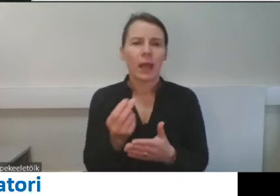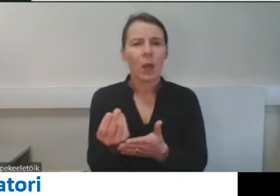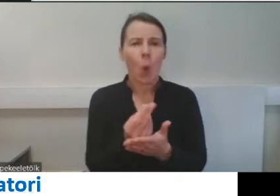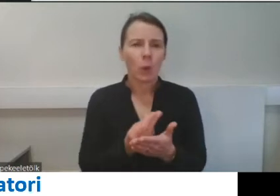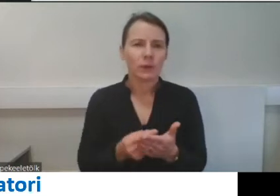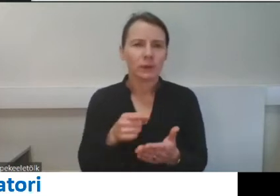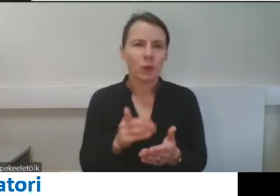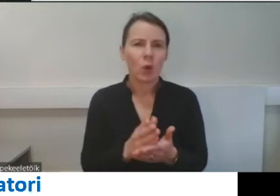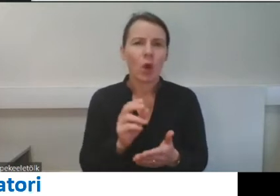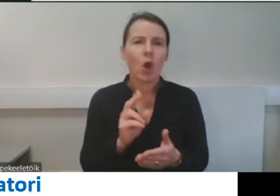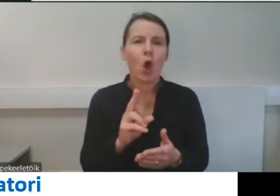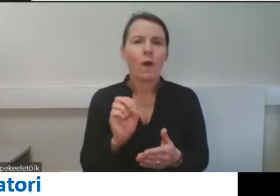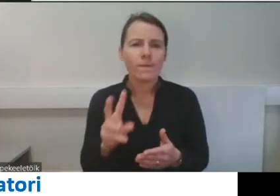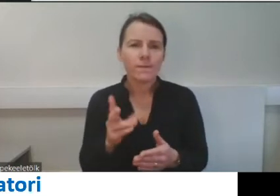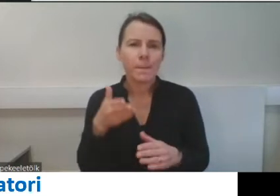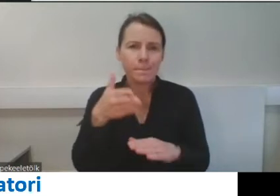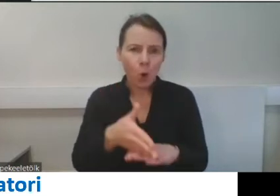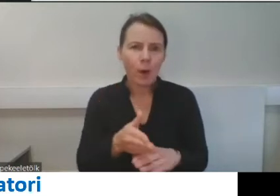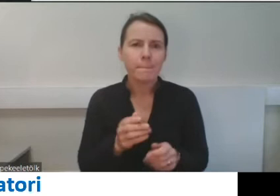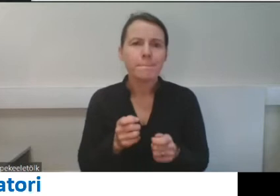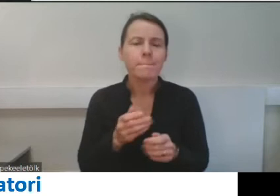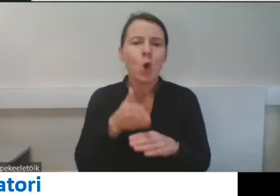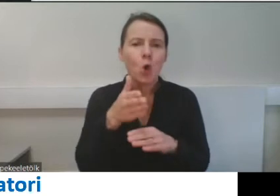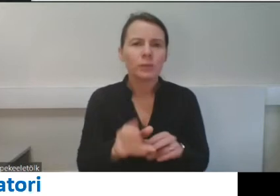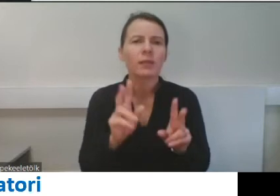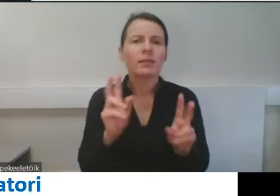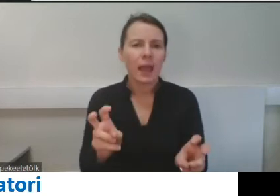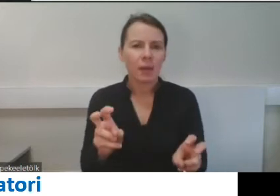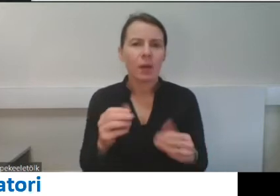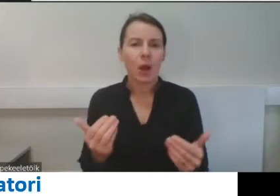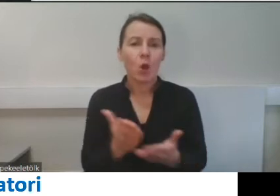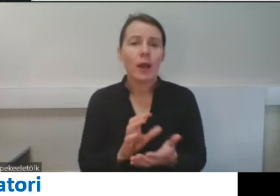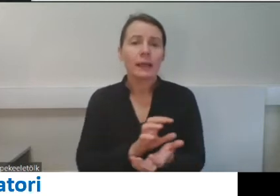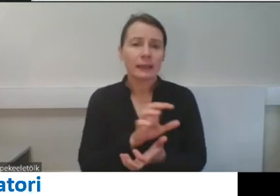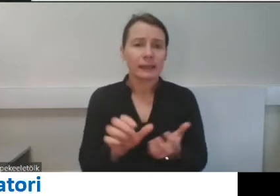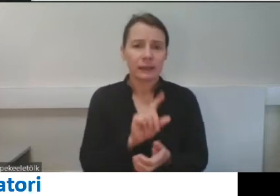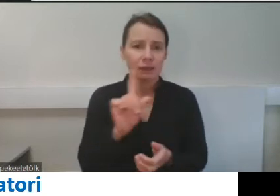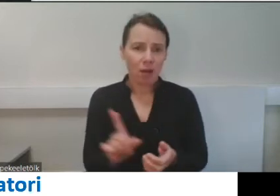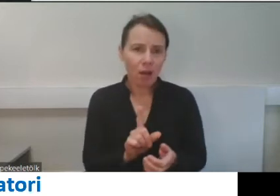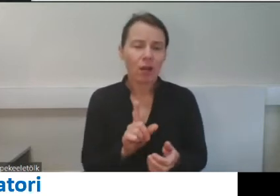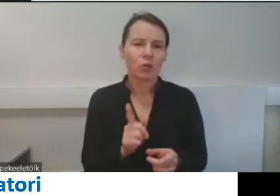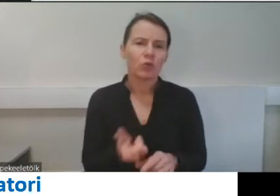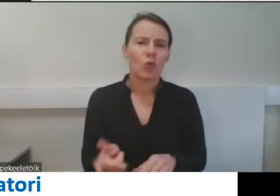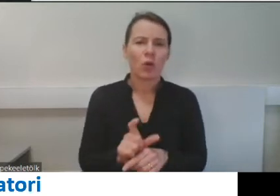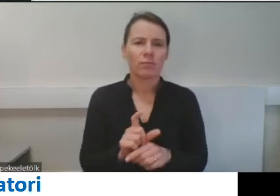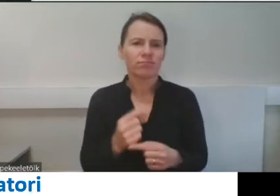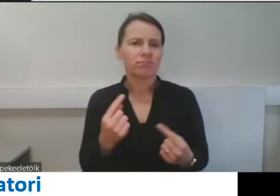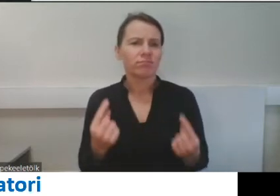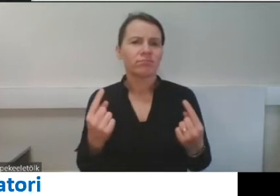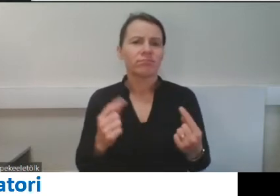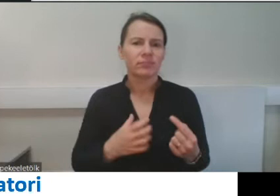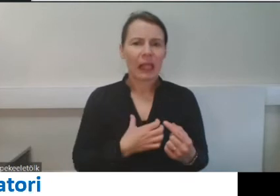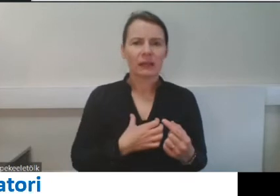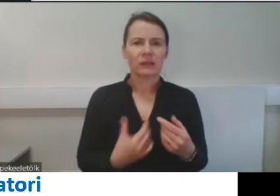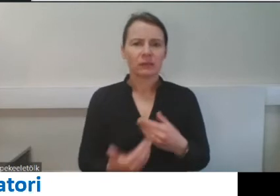toetavate teenuste kasuks, et see on positiivne. Ja teenused, mida me siis toetavate teenustena arvesse